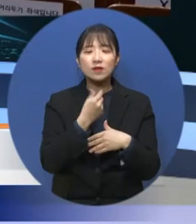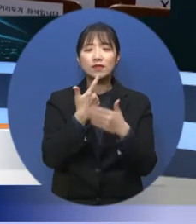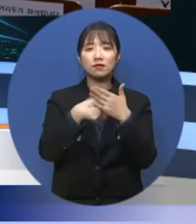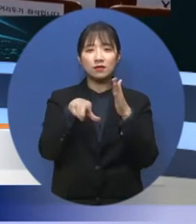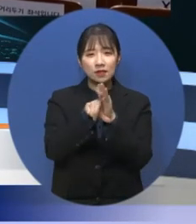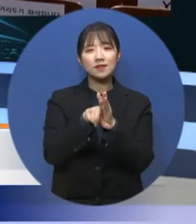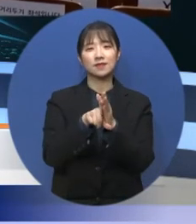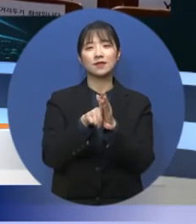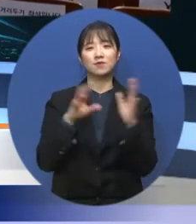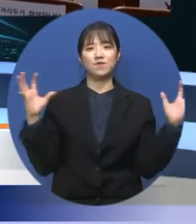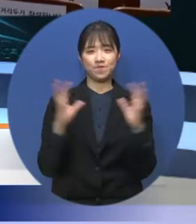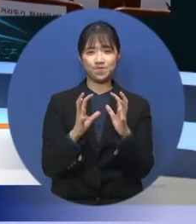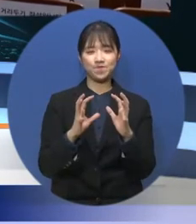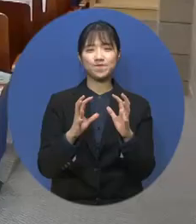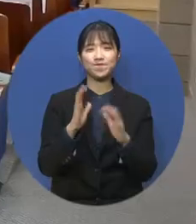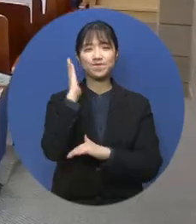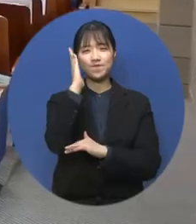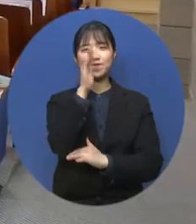이영춘 기자가 다녀왔습니다.